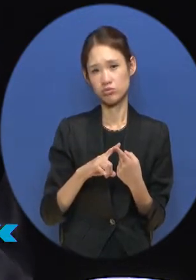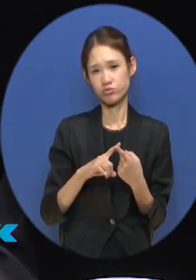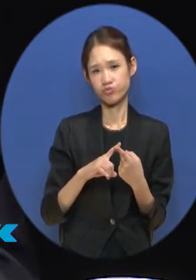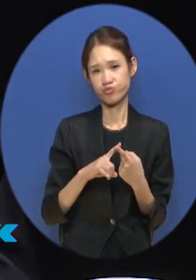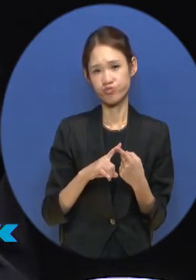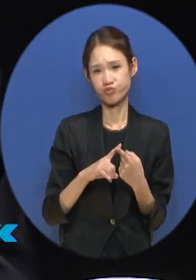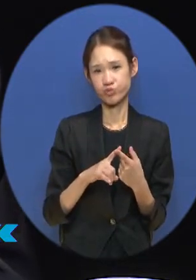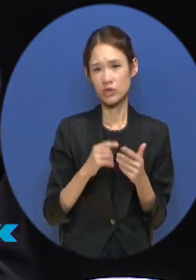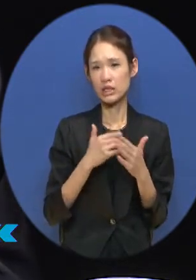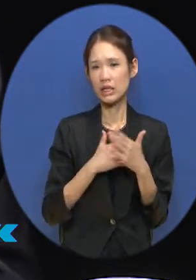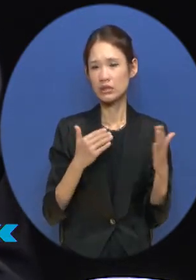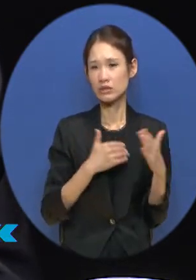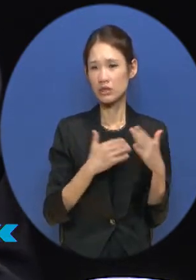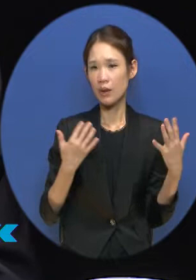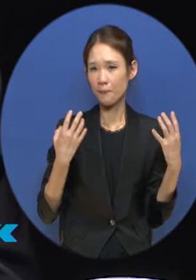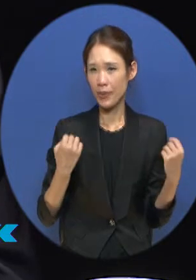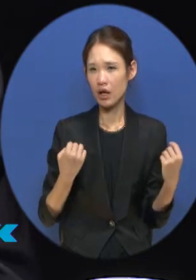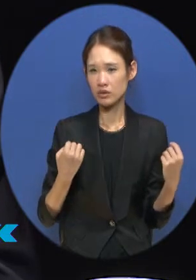가장 높다고 볼 수가 있는데